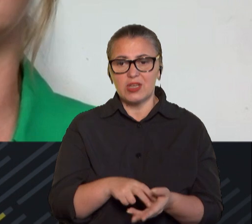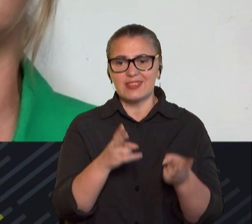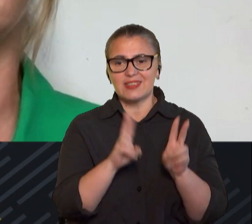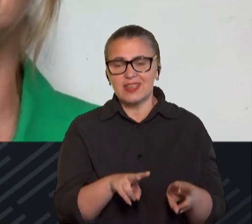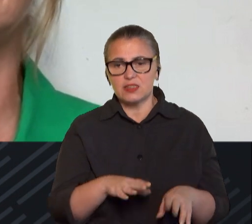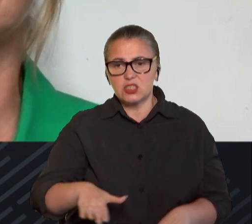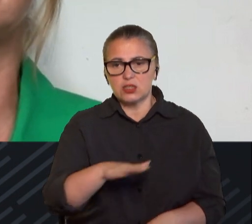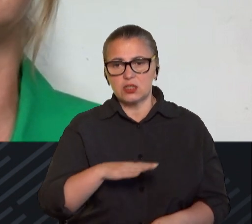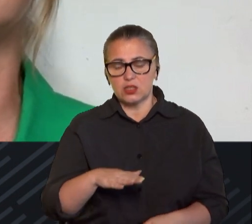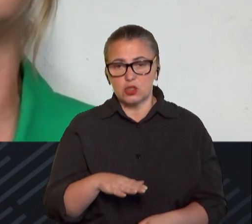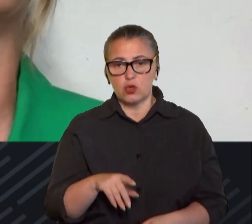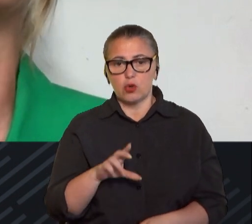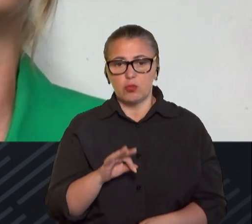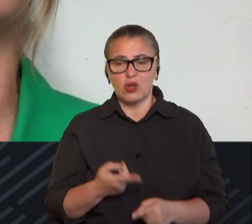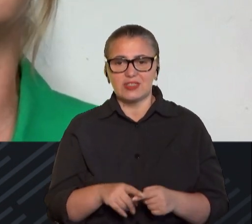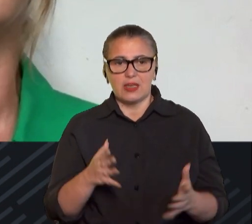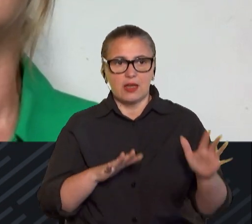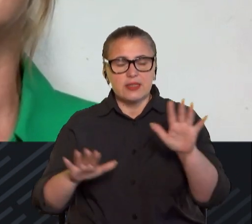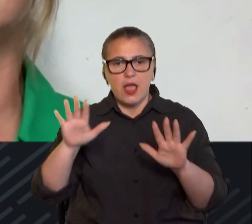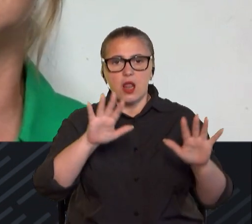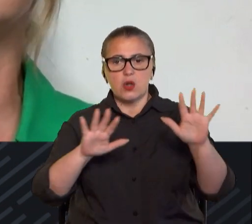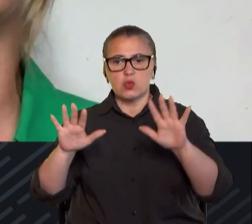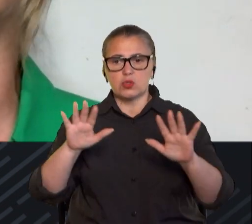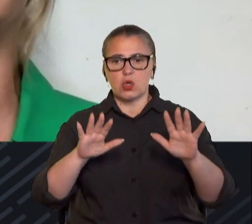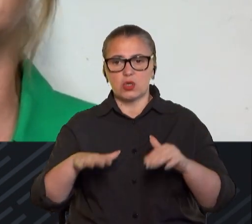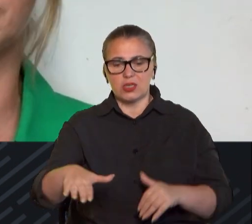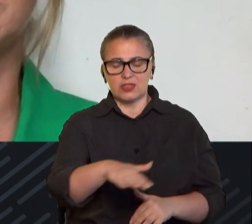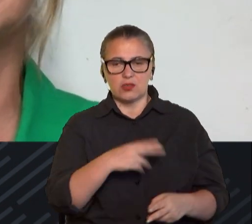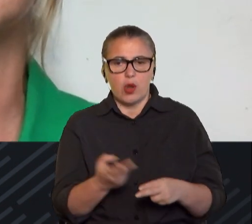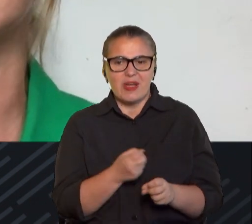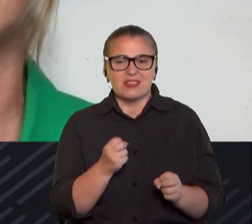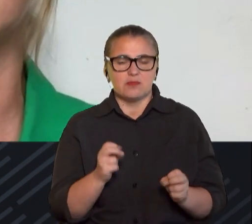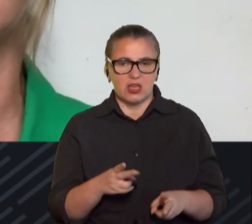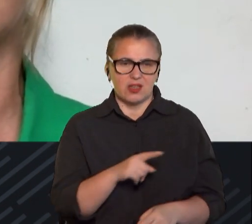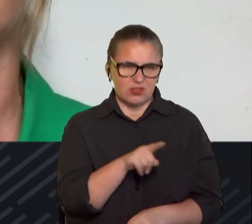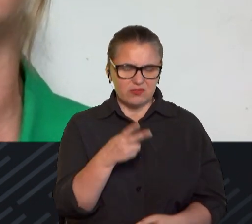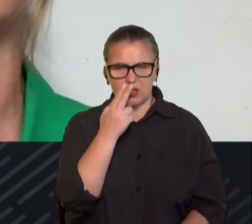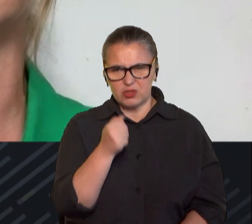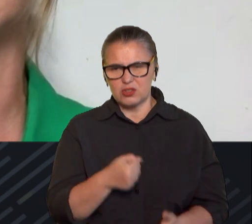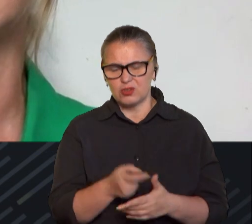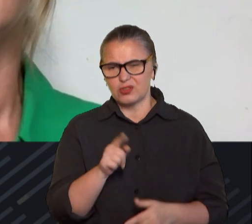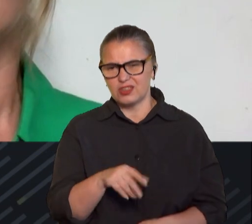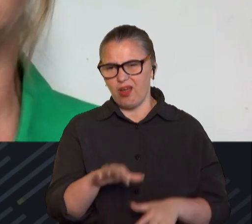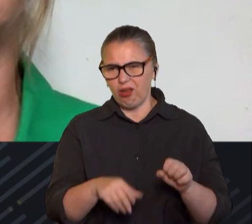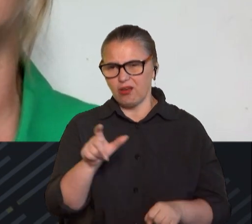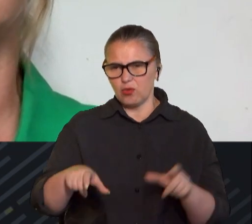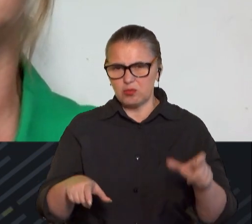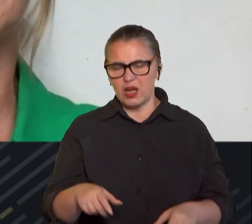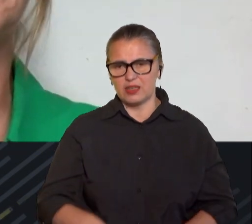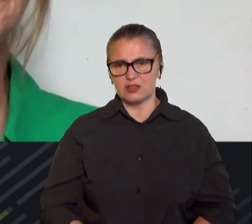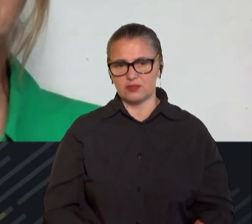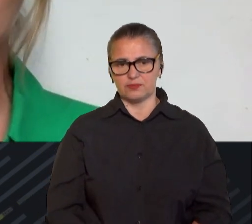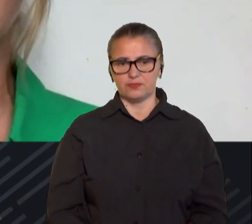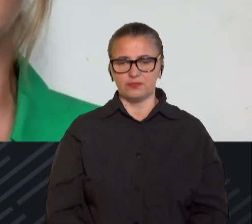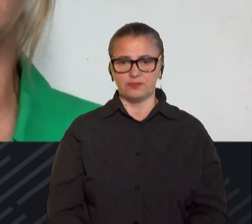залишити територію місця, тому що це якась ілюзорна вже територія безпеки. Вони вже звикли до тих окупантів, до тих обстрілів, до